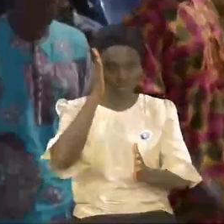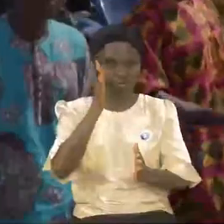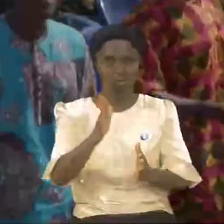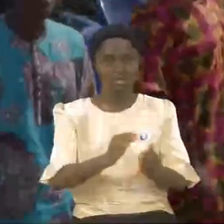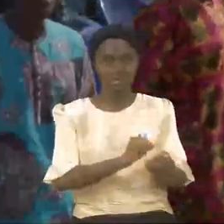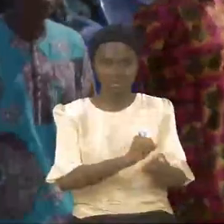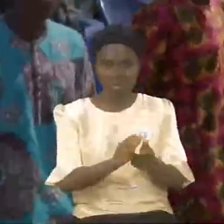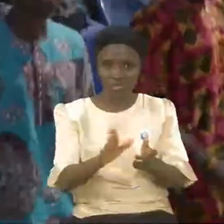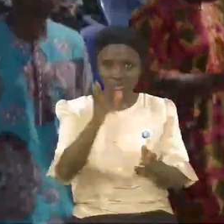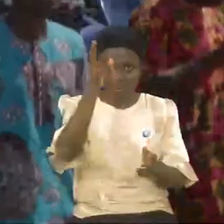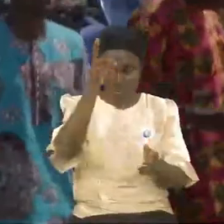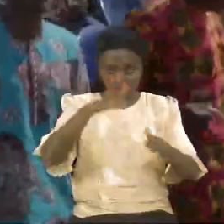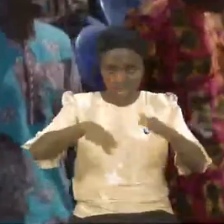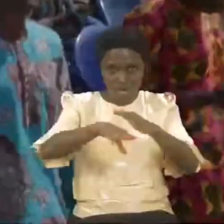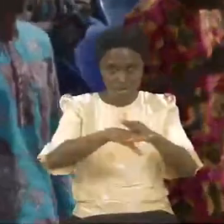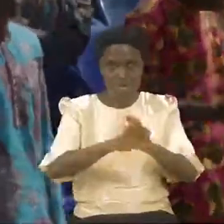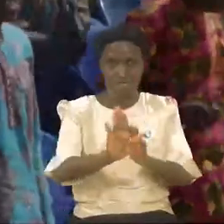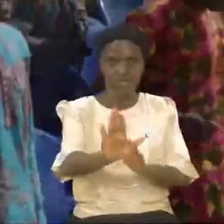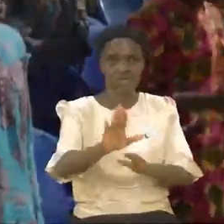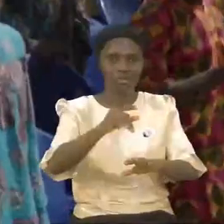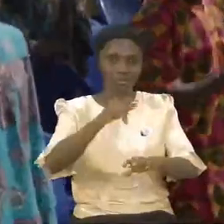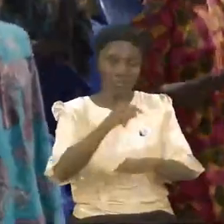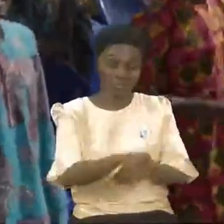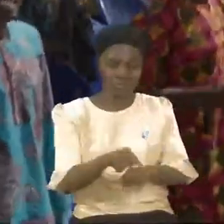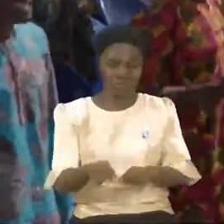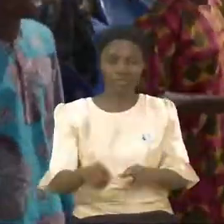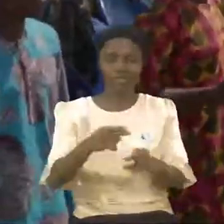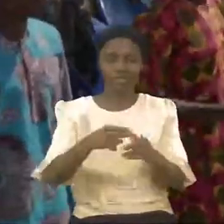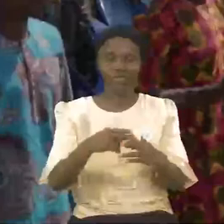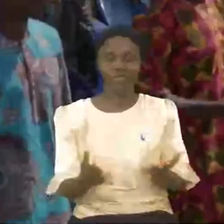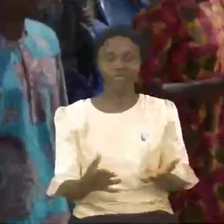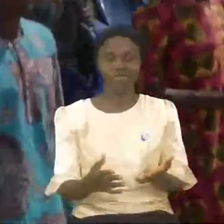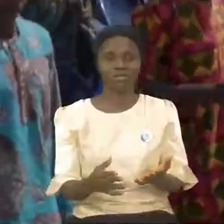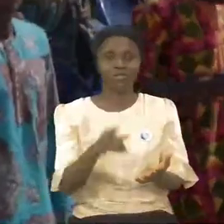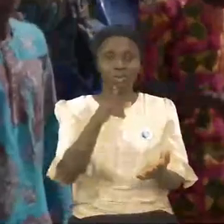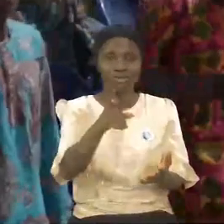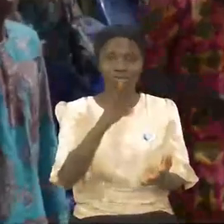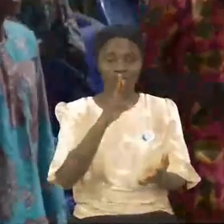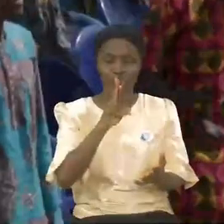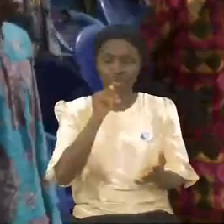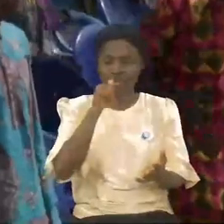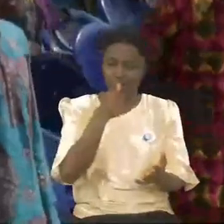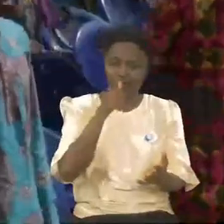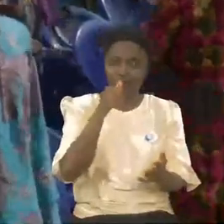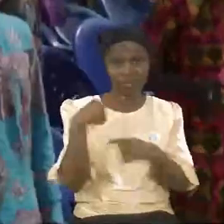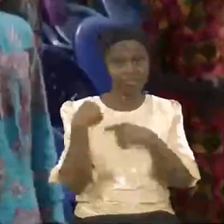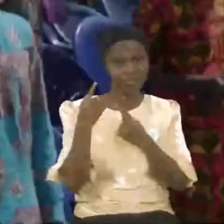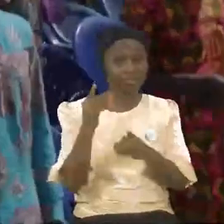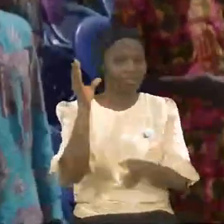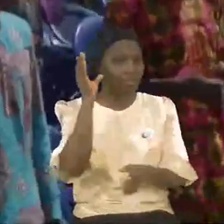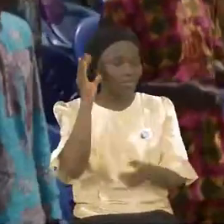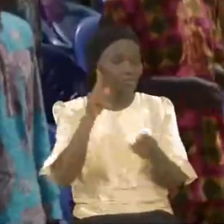saute Seigneur dans la prière vous avez persévérer jusqu'à ce temps-ci vous avez